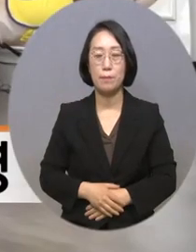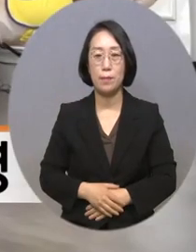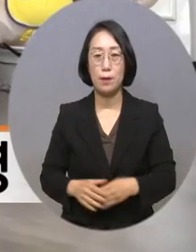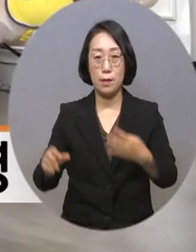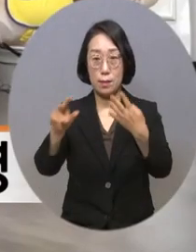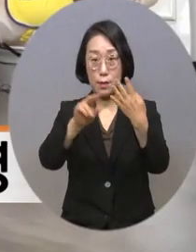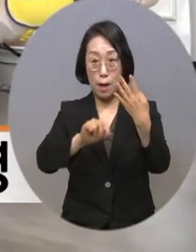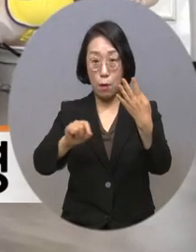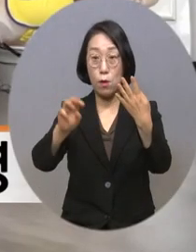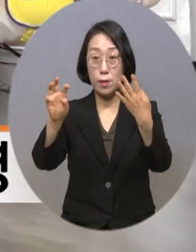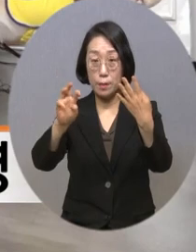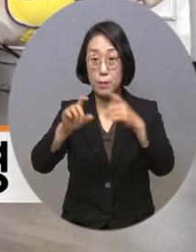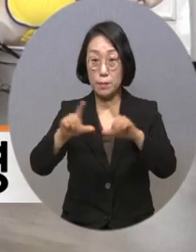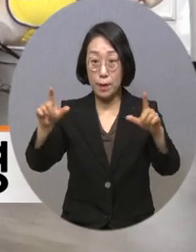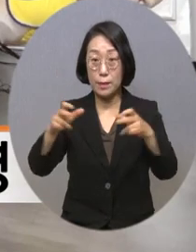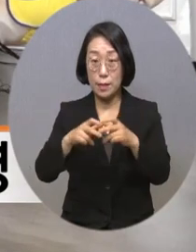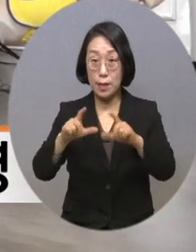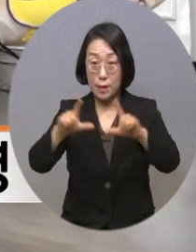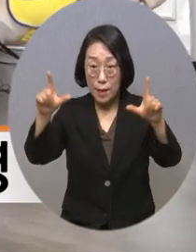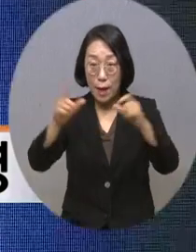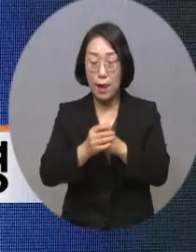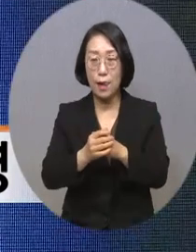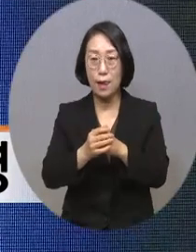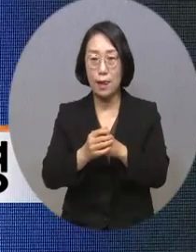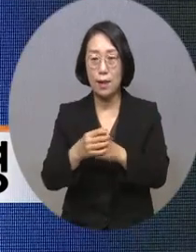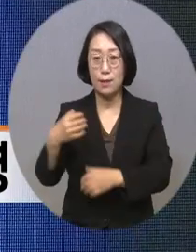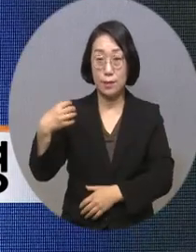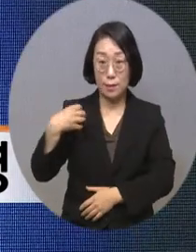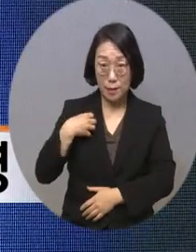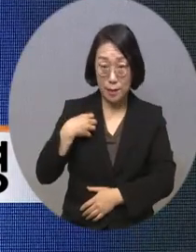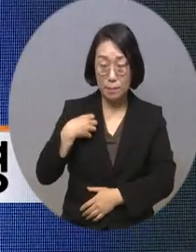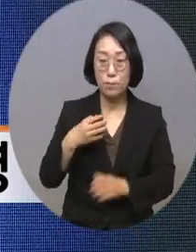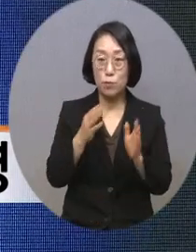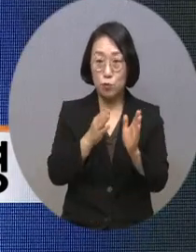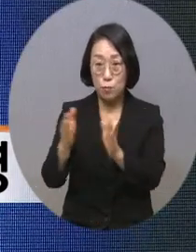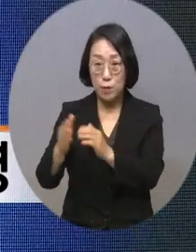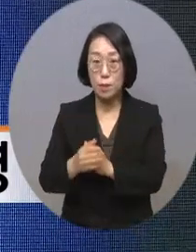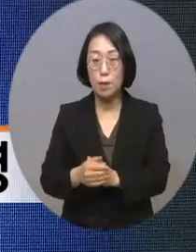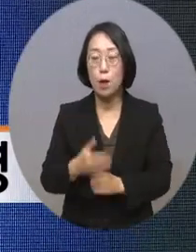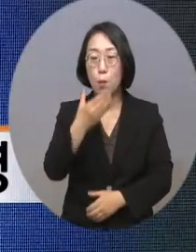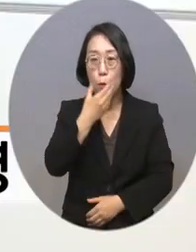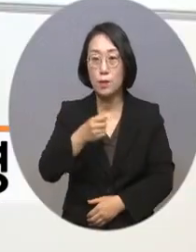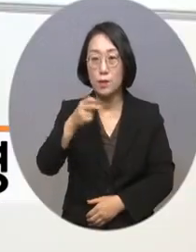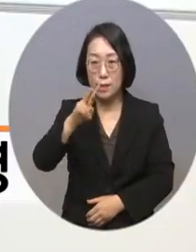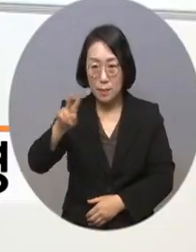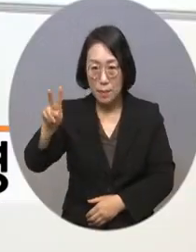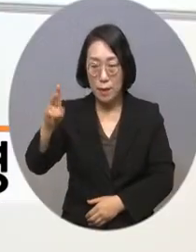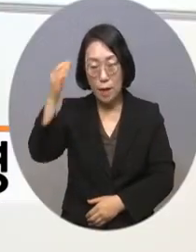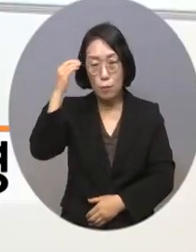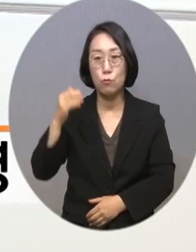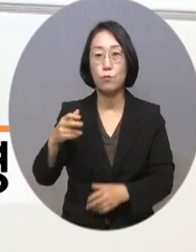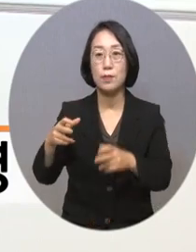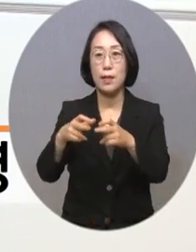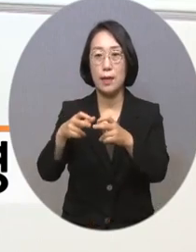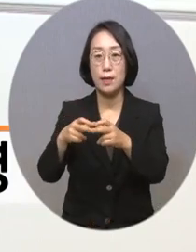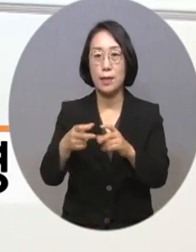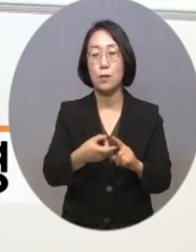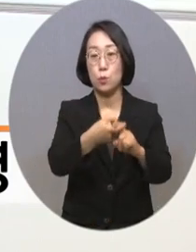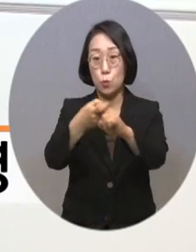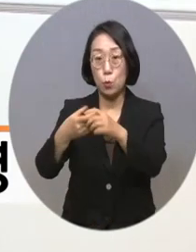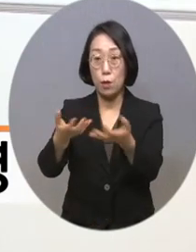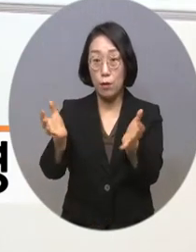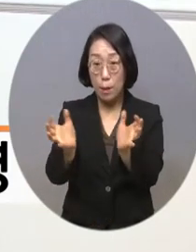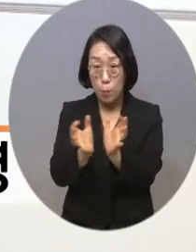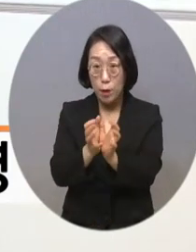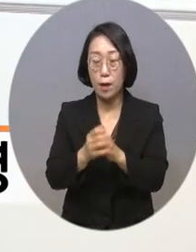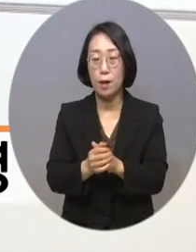4월 30일 장애인의 날 행사 추진 협의회가 주최하고 WBC 복지TV와 한국장애인단체 총연합회가